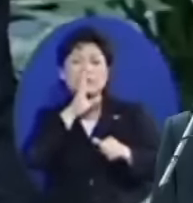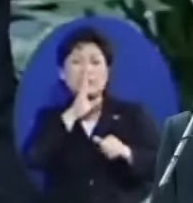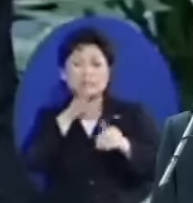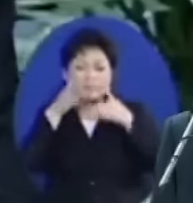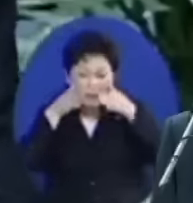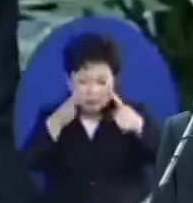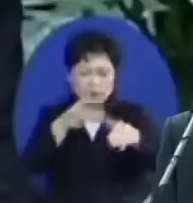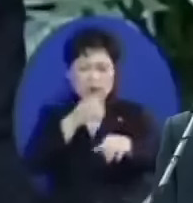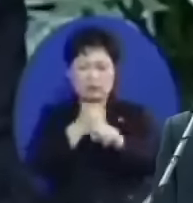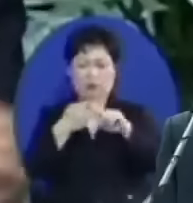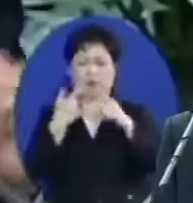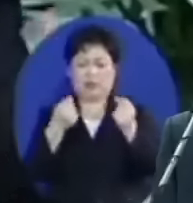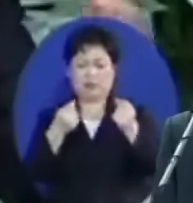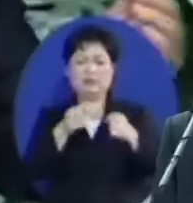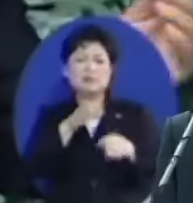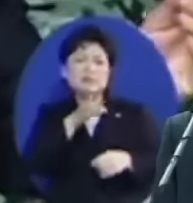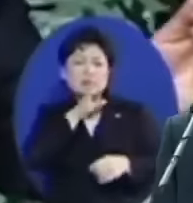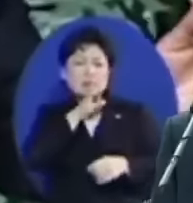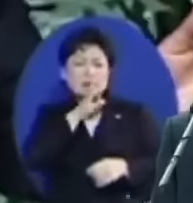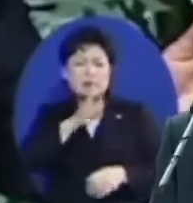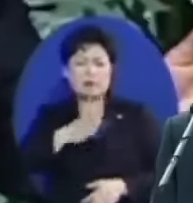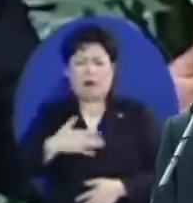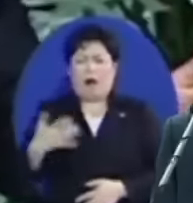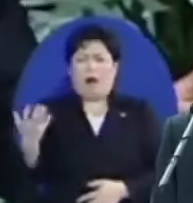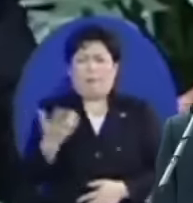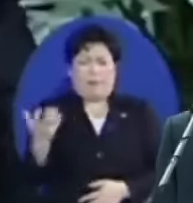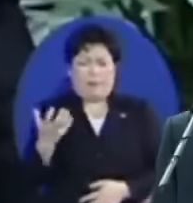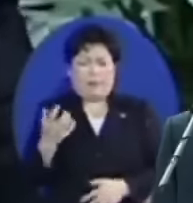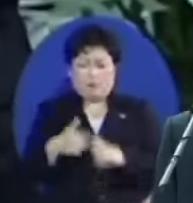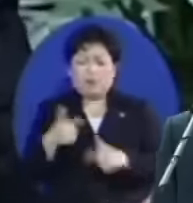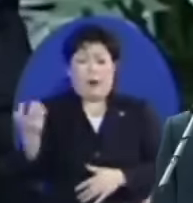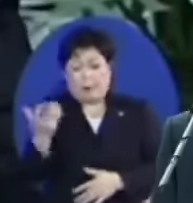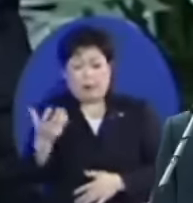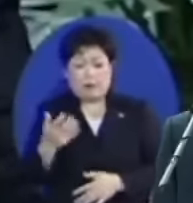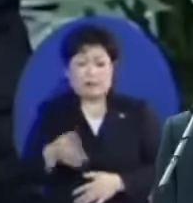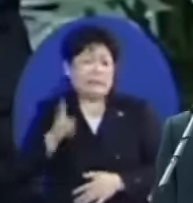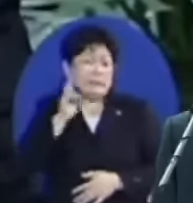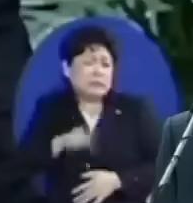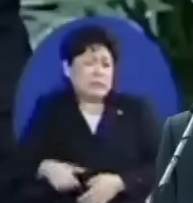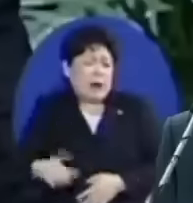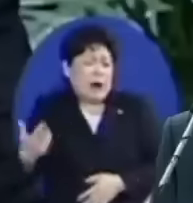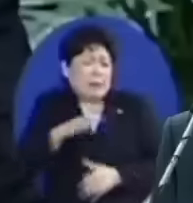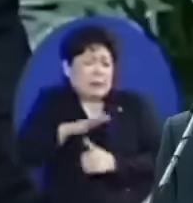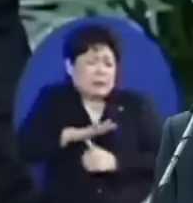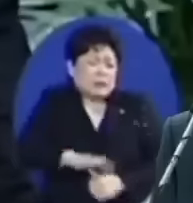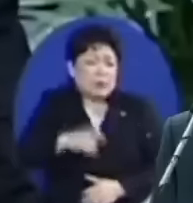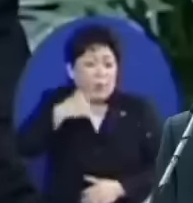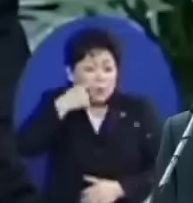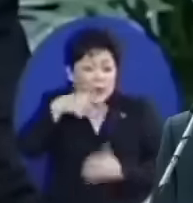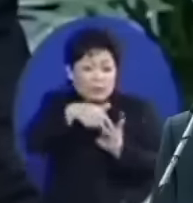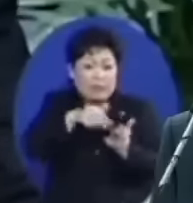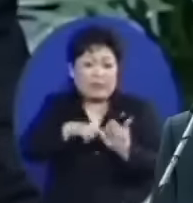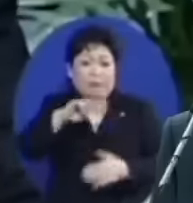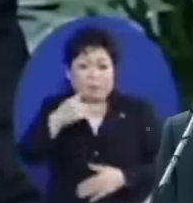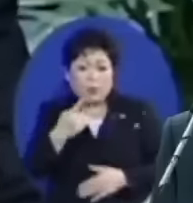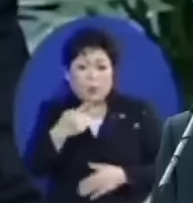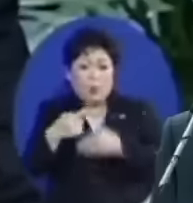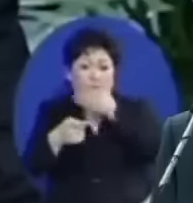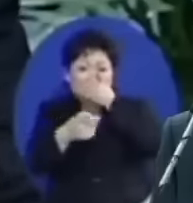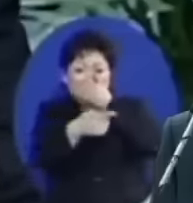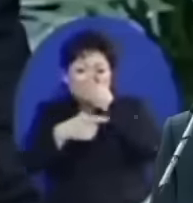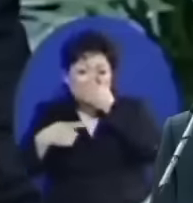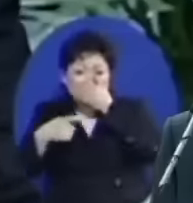기울였습니다. 얼마나 내가 지금 아픕니까? 너무나 아파서 견딜 수가 없는 그 지경인데도 옆에 있는